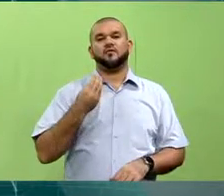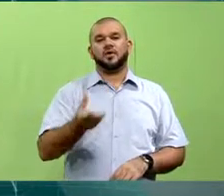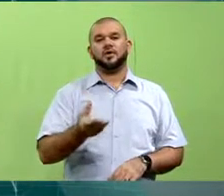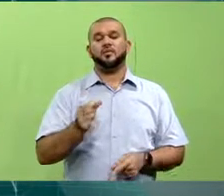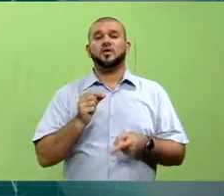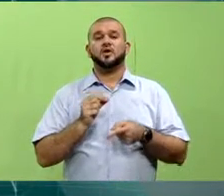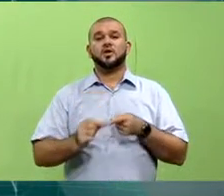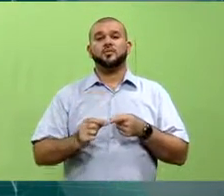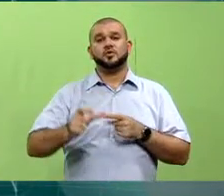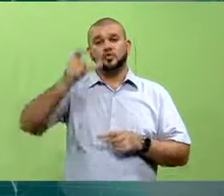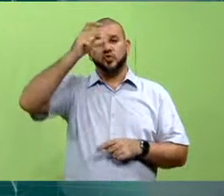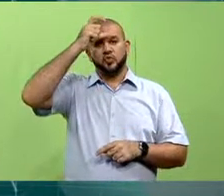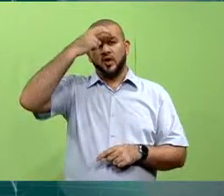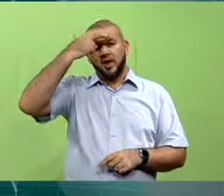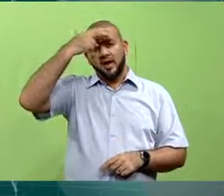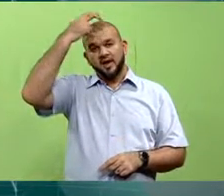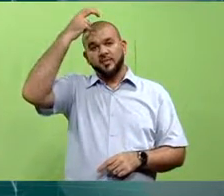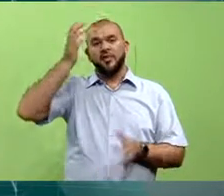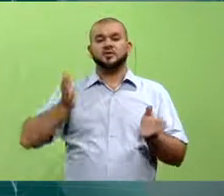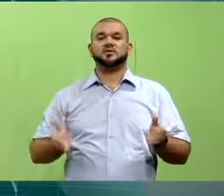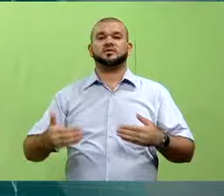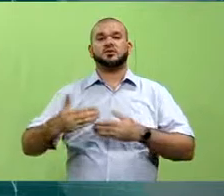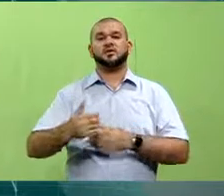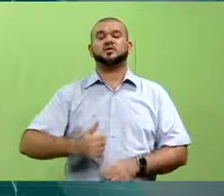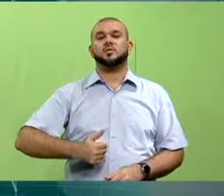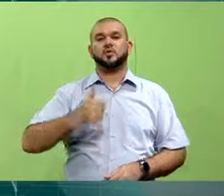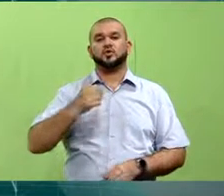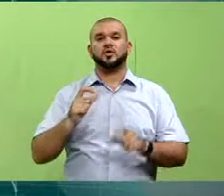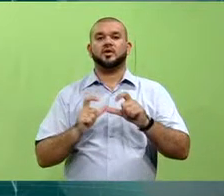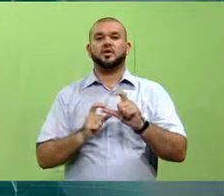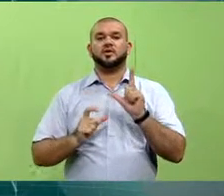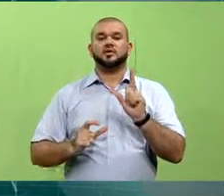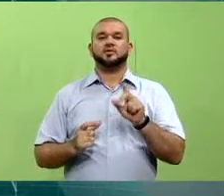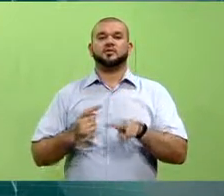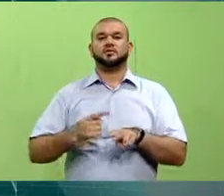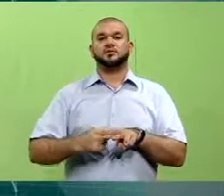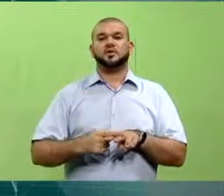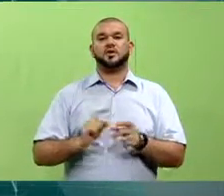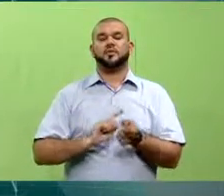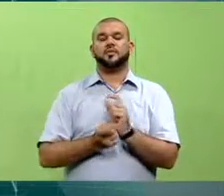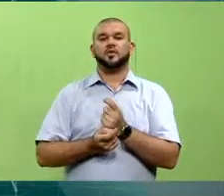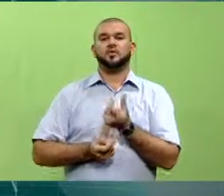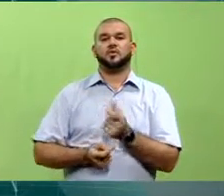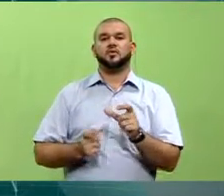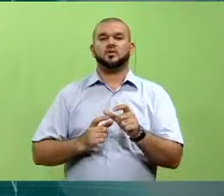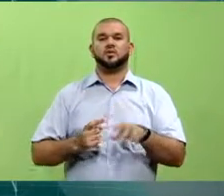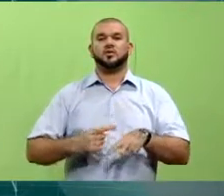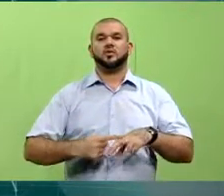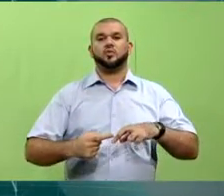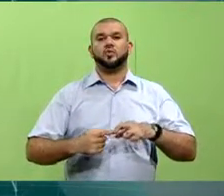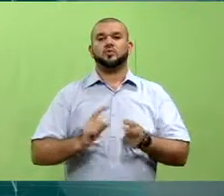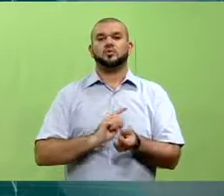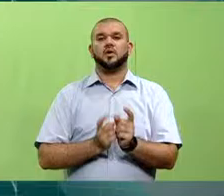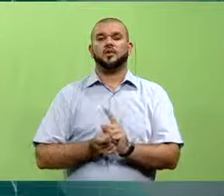Kıbrıs Türk Hemşireler Sendikası Başkanı Sıla Usar İncirli yazılı bir açıklama yaparak